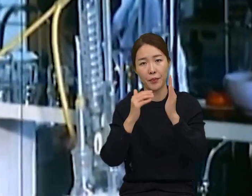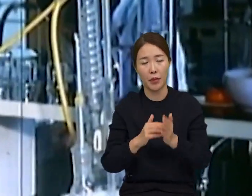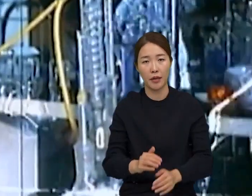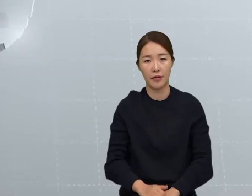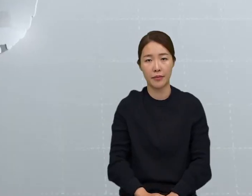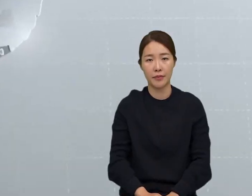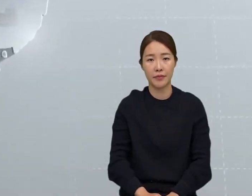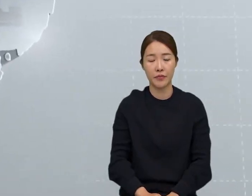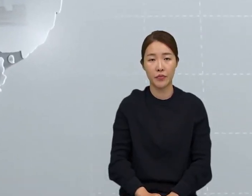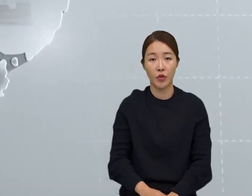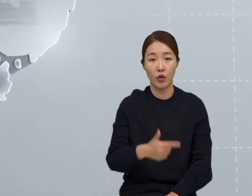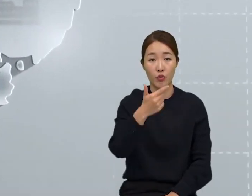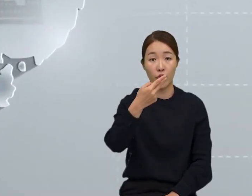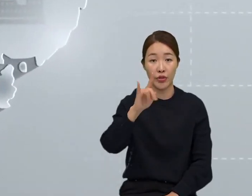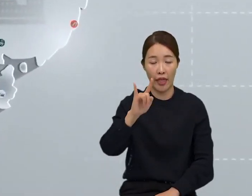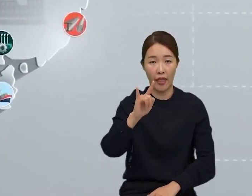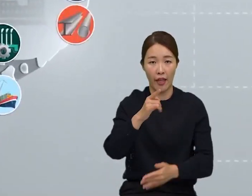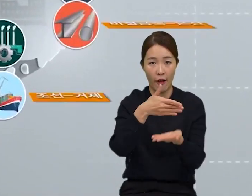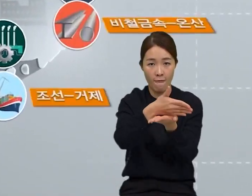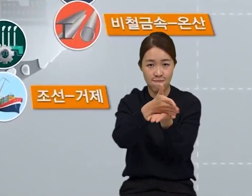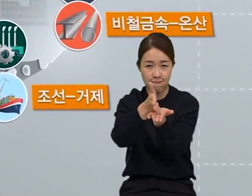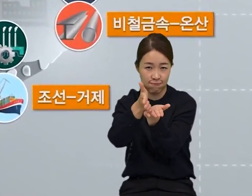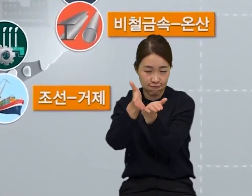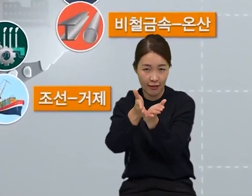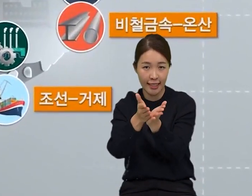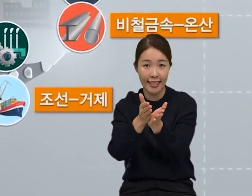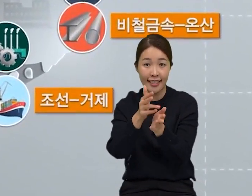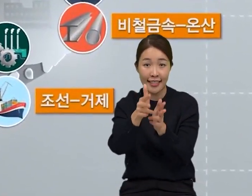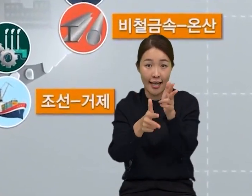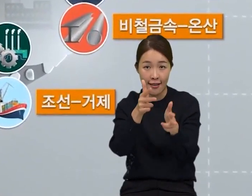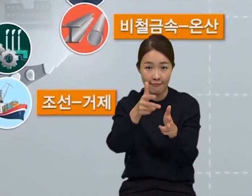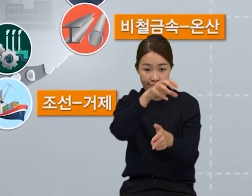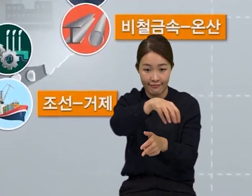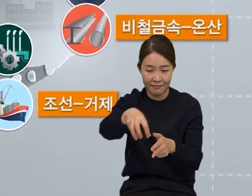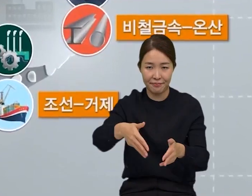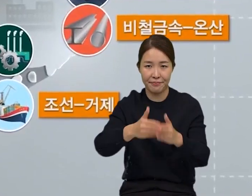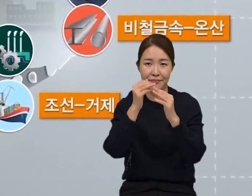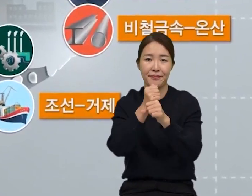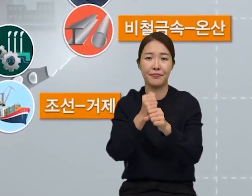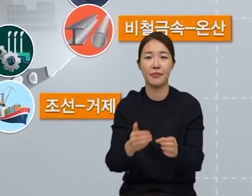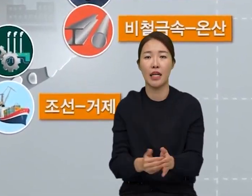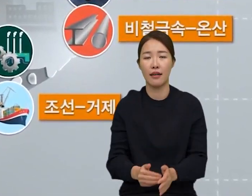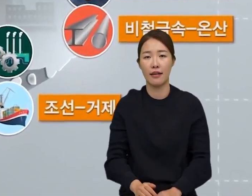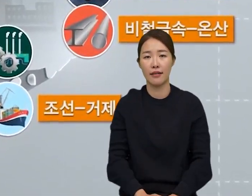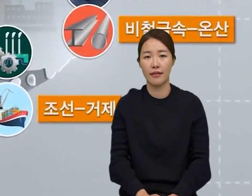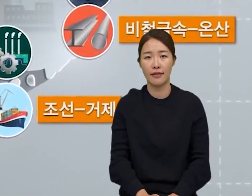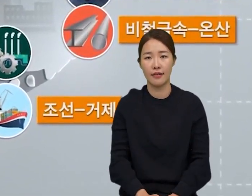설립했다. 또한 6대 업종별로 산업기지를 건설했다.